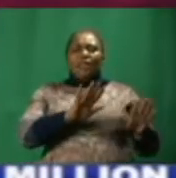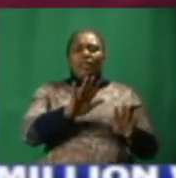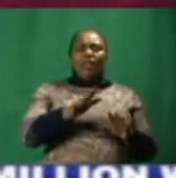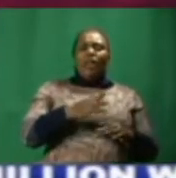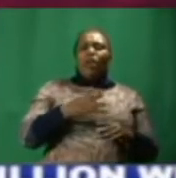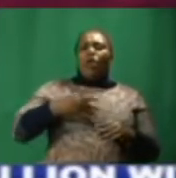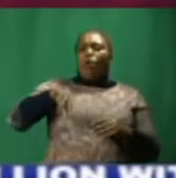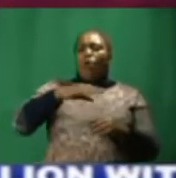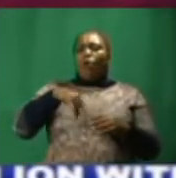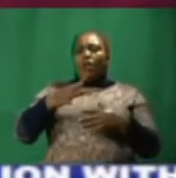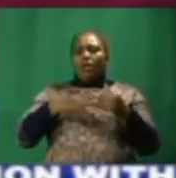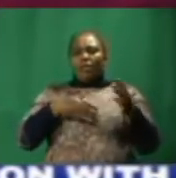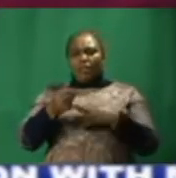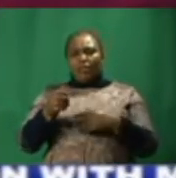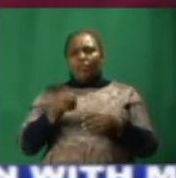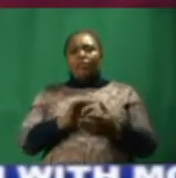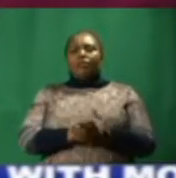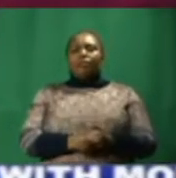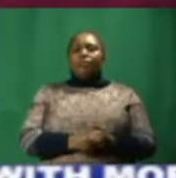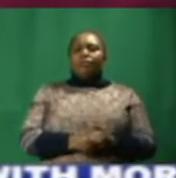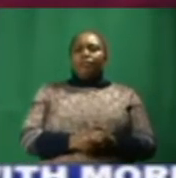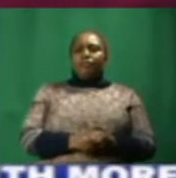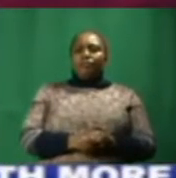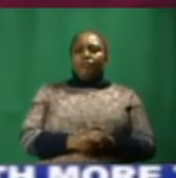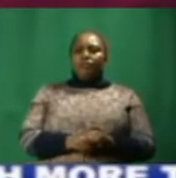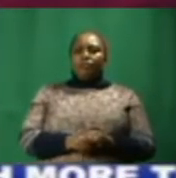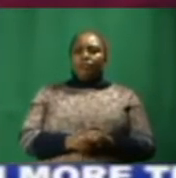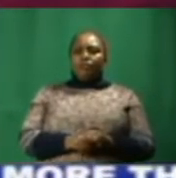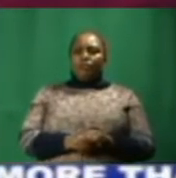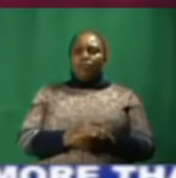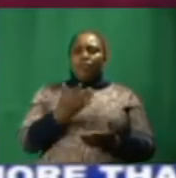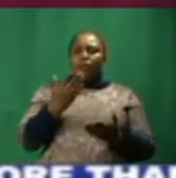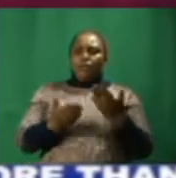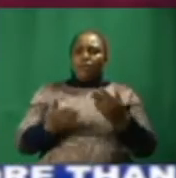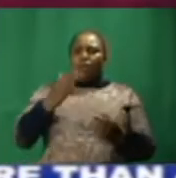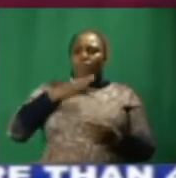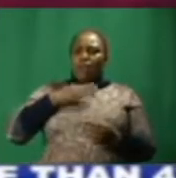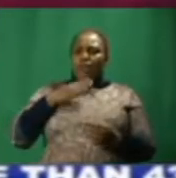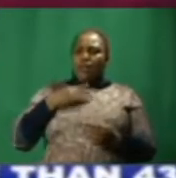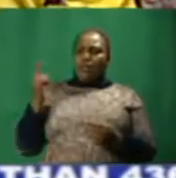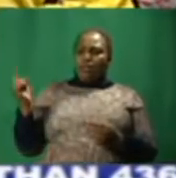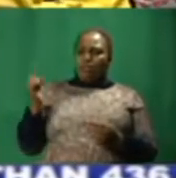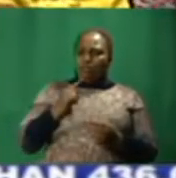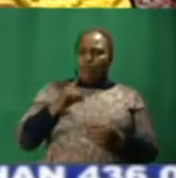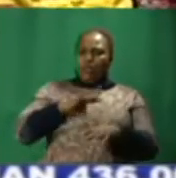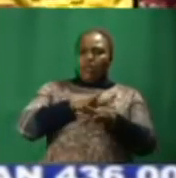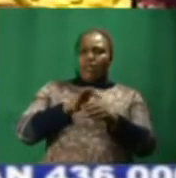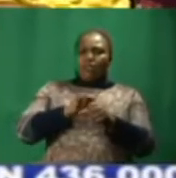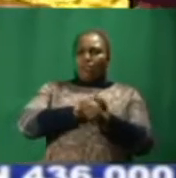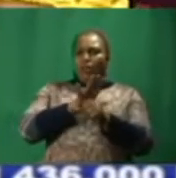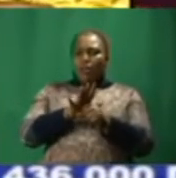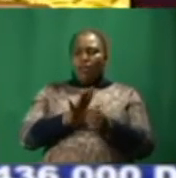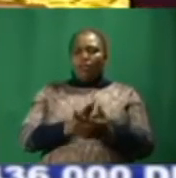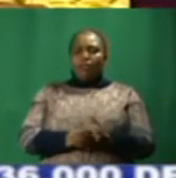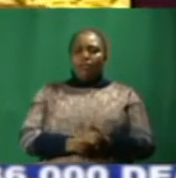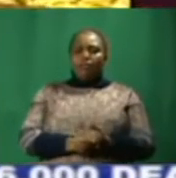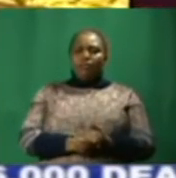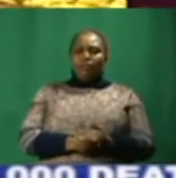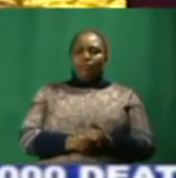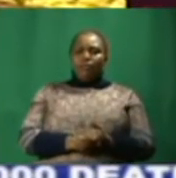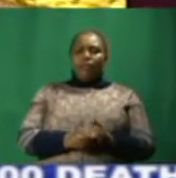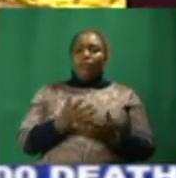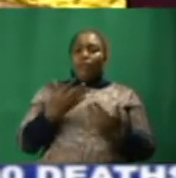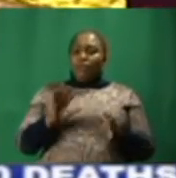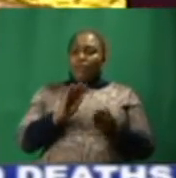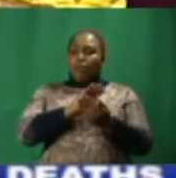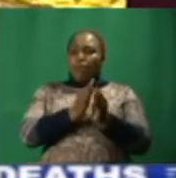sibambana bathanza kuthinza uthinzile lama surfaces lapho khona sithi khona maybe kufike emini lenawo lo mkhuhlane COVID-19 bayithinzile inzaba yokuthi asengibeke